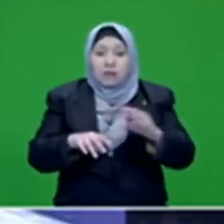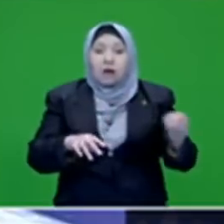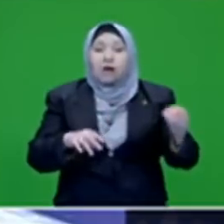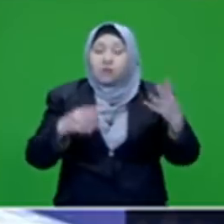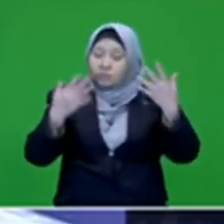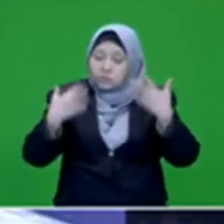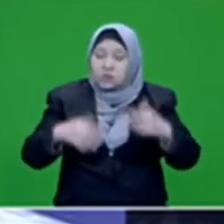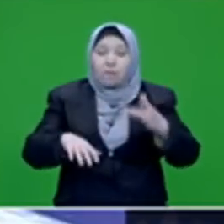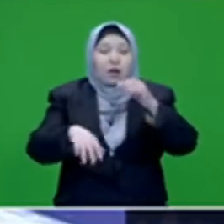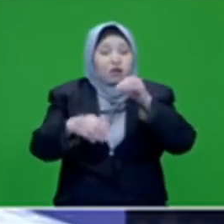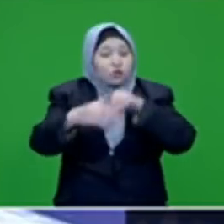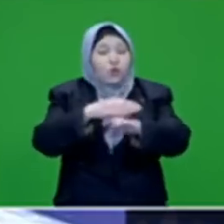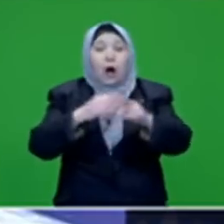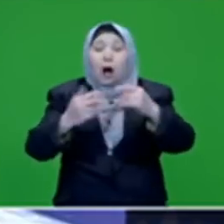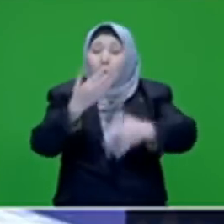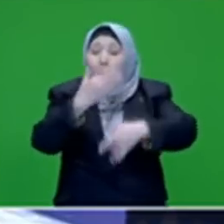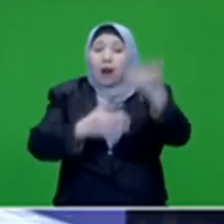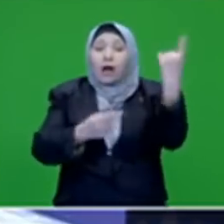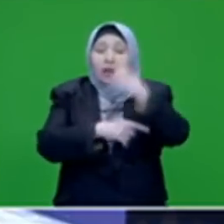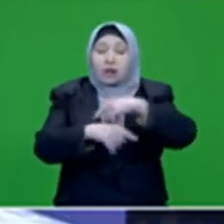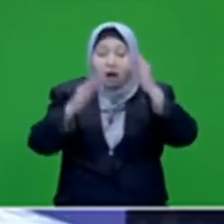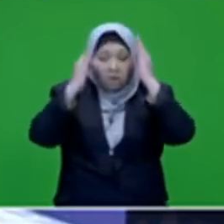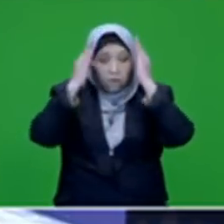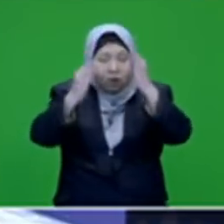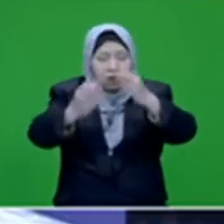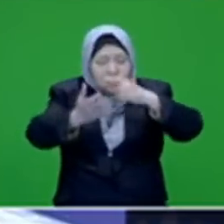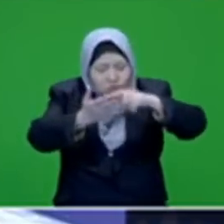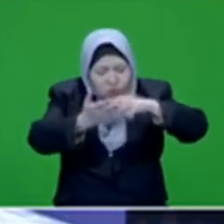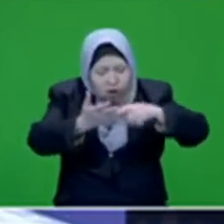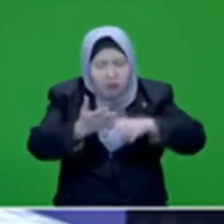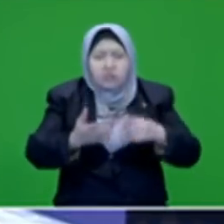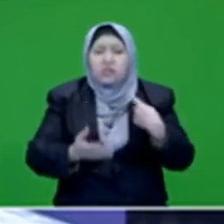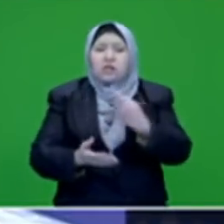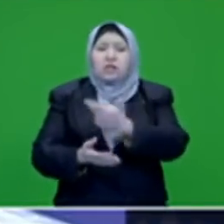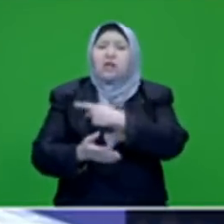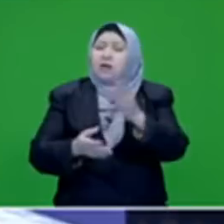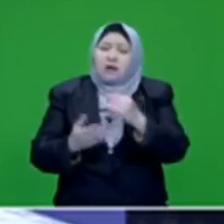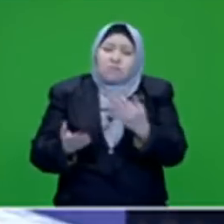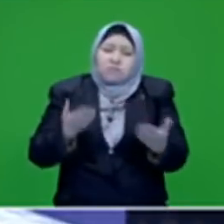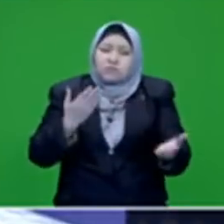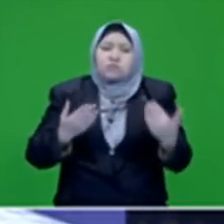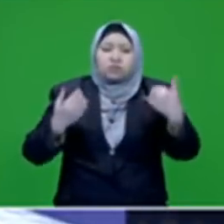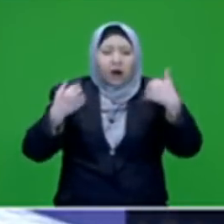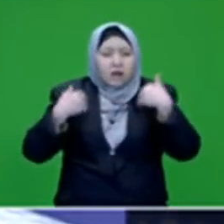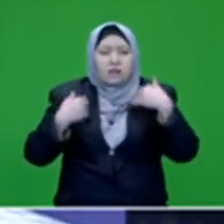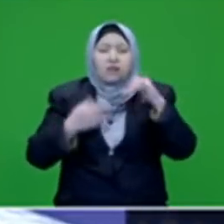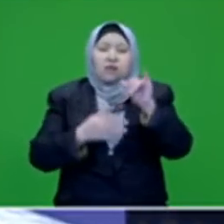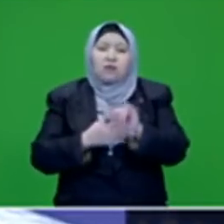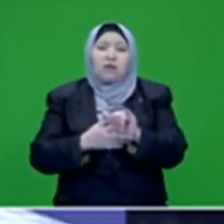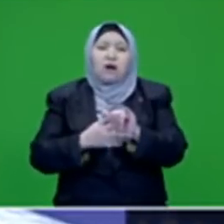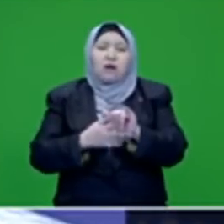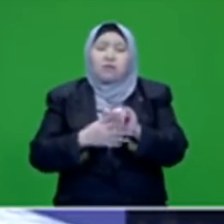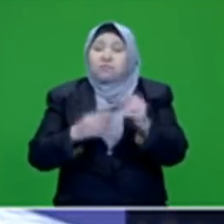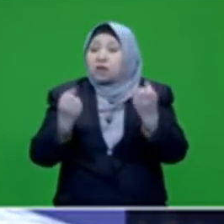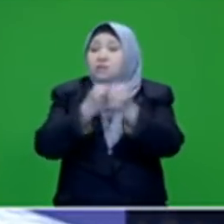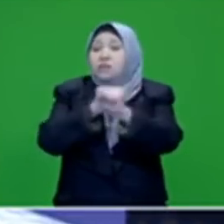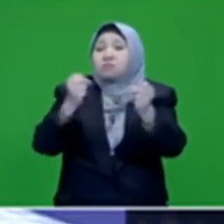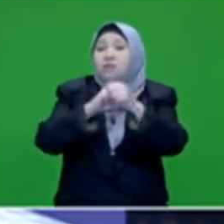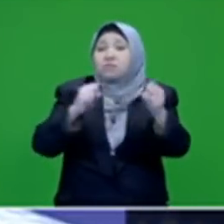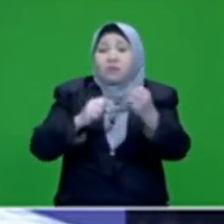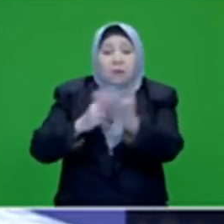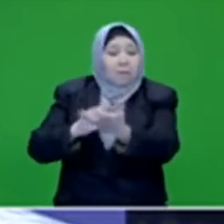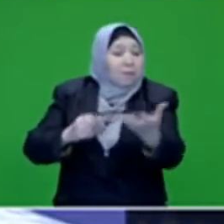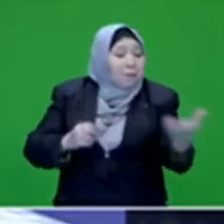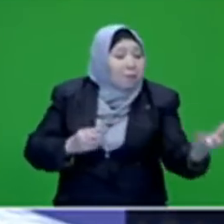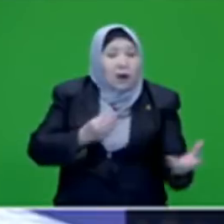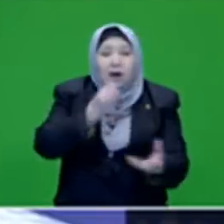masa awal hari ini nak fokus ulang kaji kita, alhamdulillah, ataupun ada yang juga yang mangkali sedang menyiapkan juadah tapi telinga masih